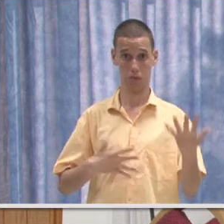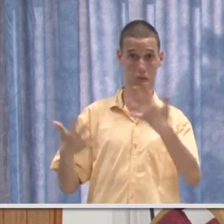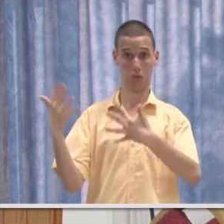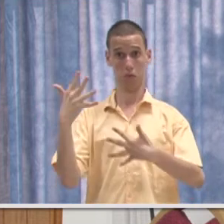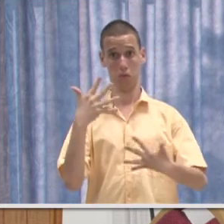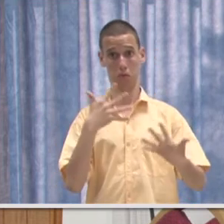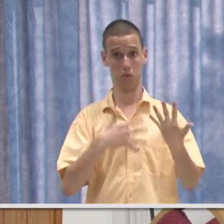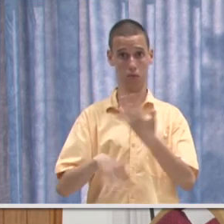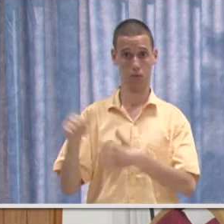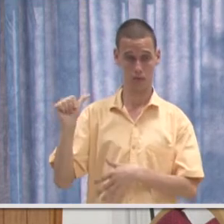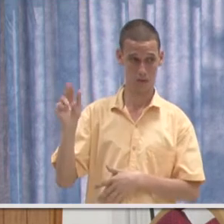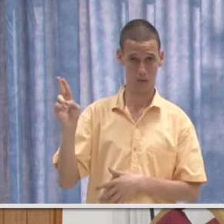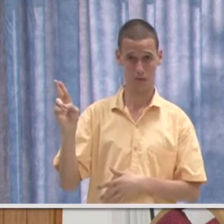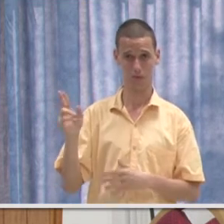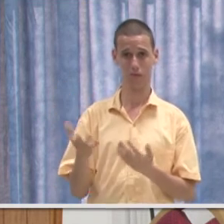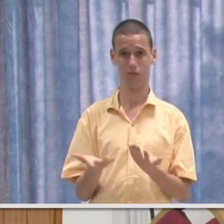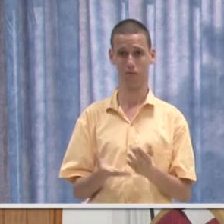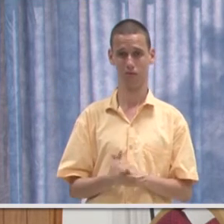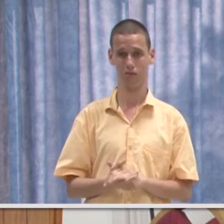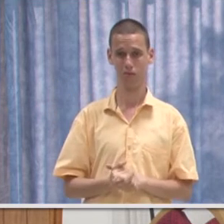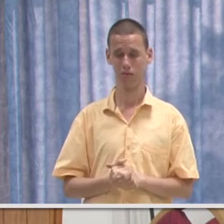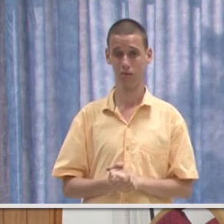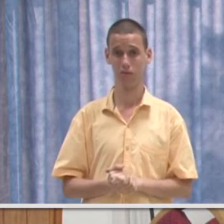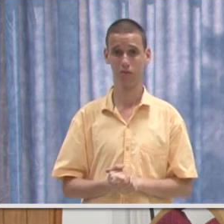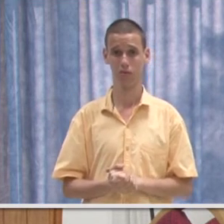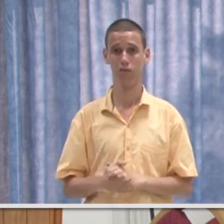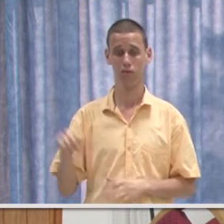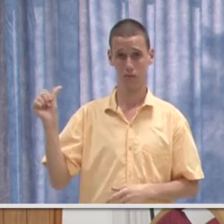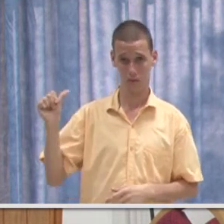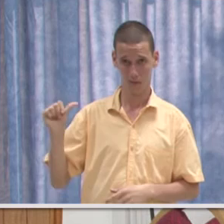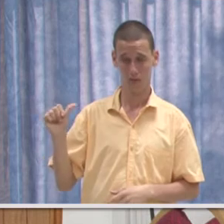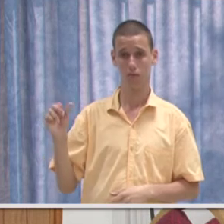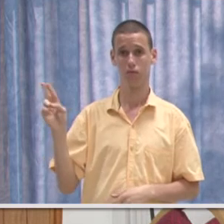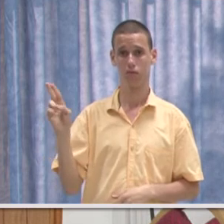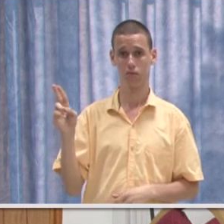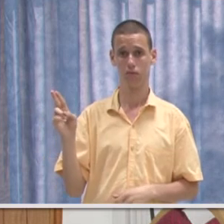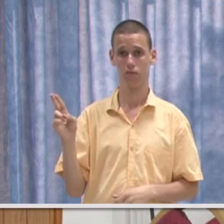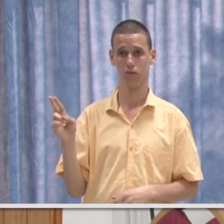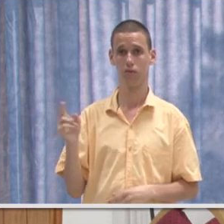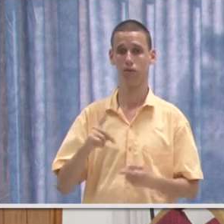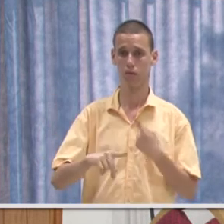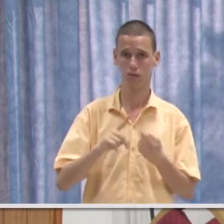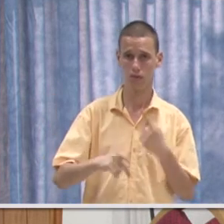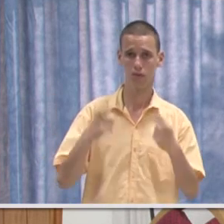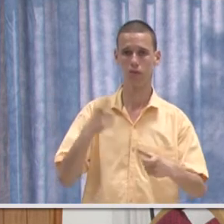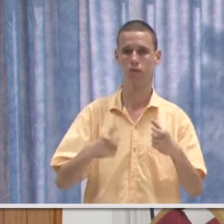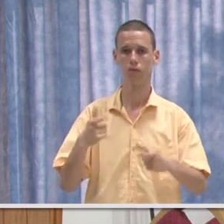déraillement. Oui, pour clinique soyale, la cause est claire pour bandit mon soyale comprend, avec public